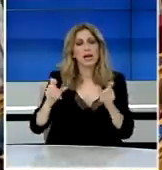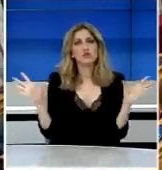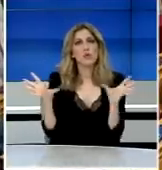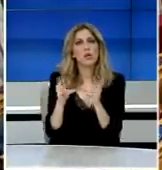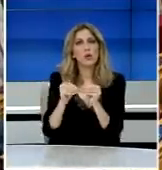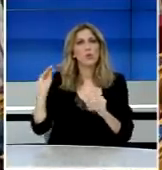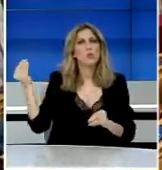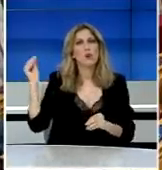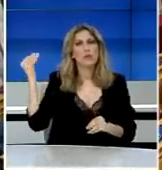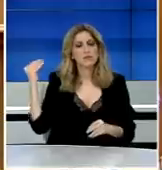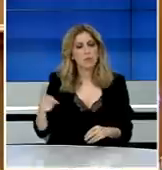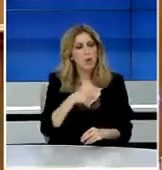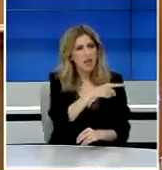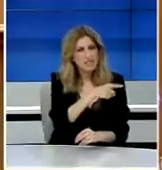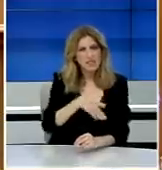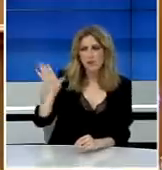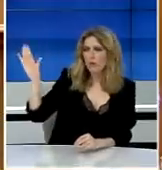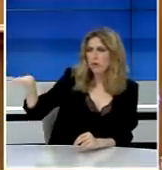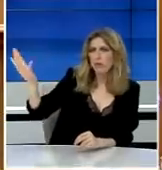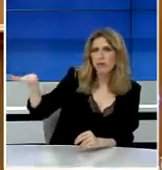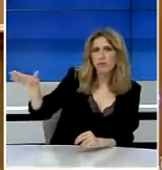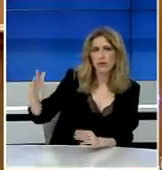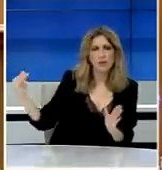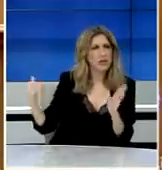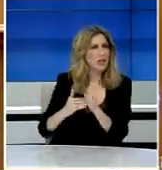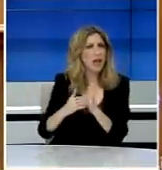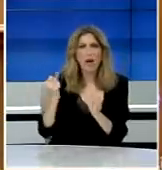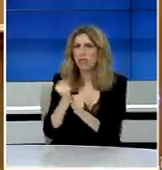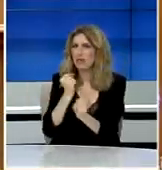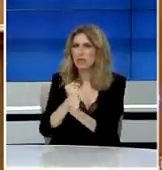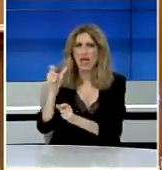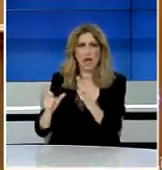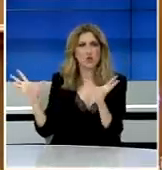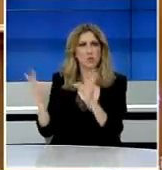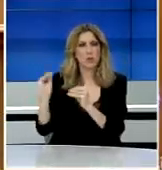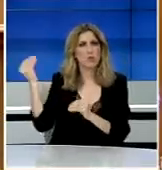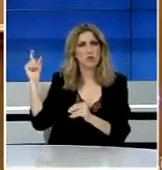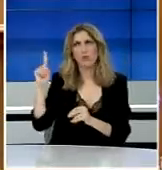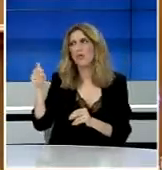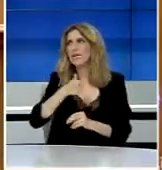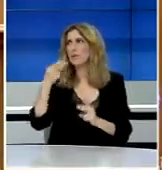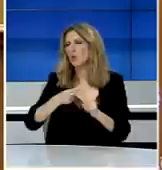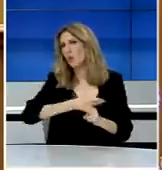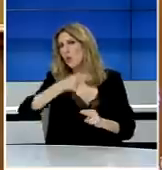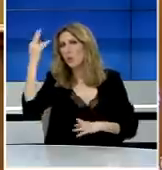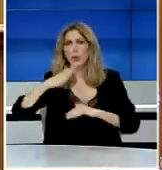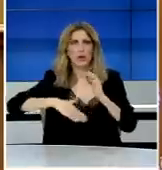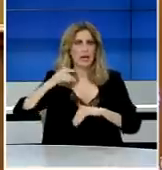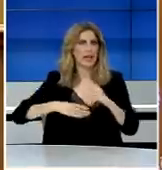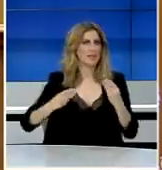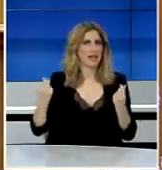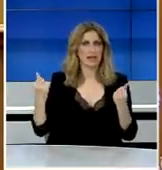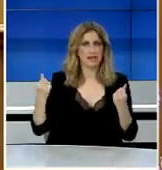αντιμετωπίστηκαν χωρίς κανένα σεβασμό. Είναι χιλιάδες οι εργαζόμενοι, δεν είναι μόνο οι γνωστοί φήμης καλλιτέχνες που δεν θα κάνουν